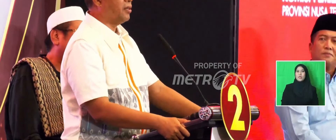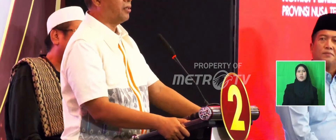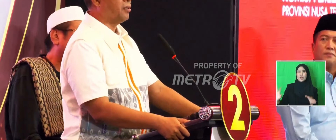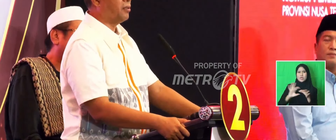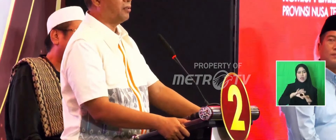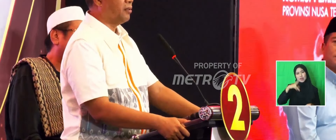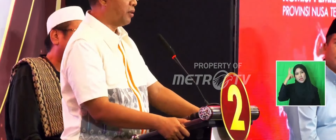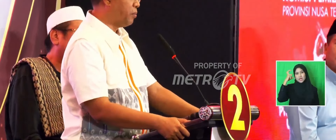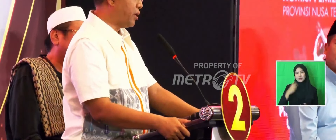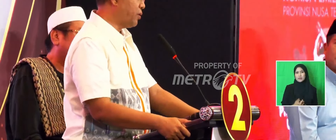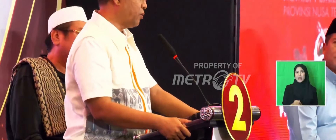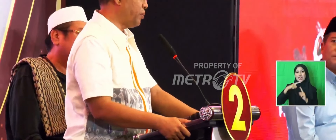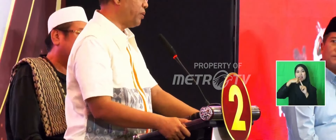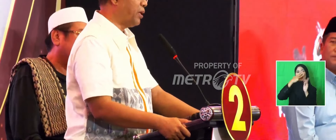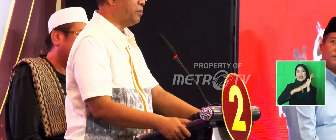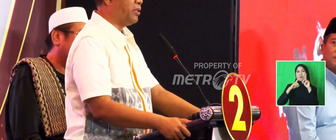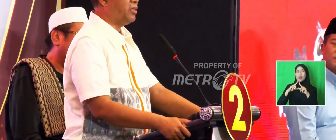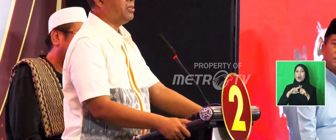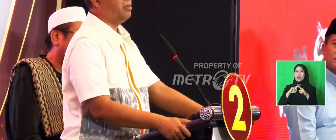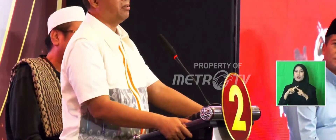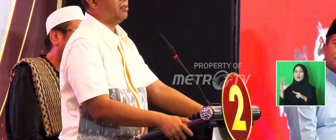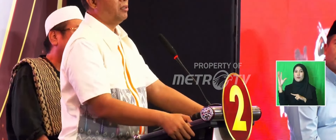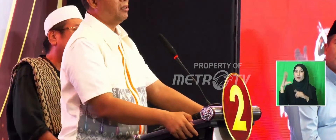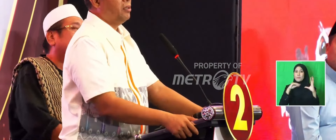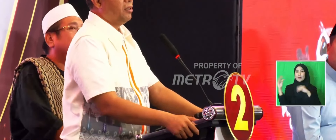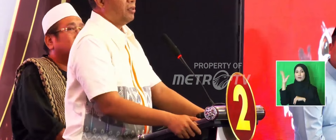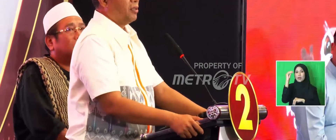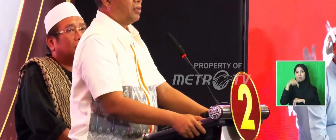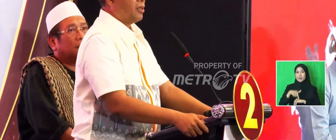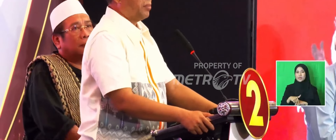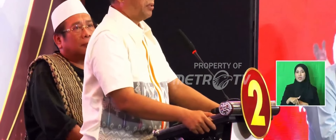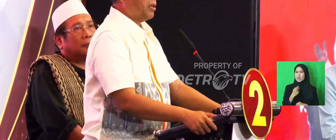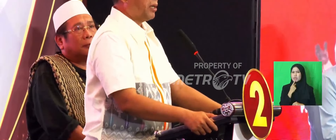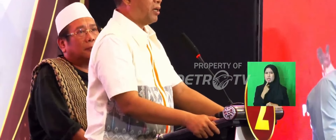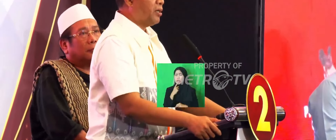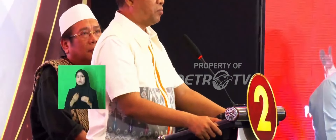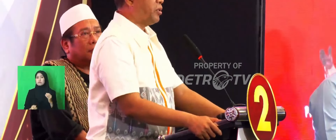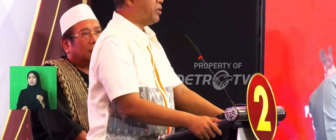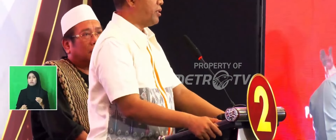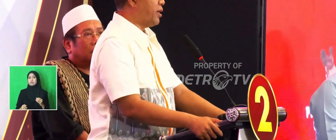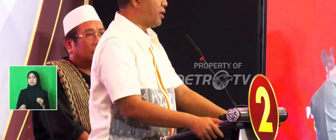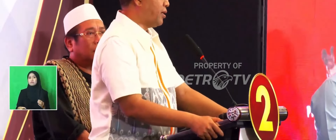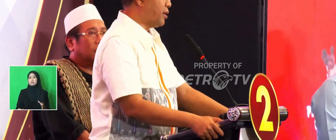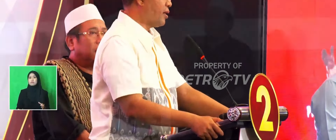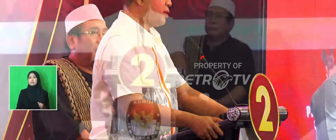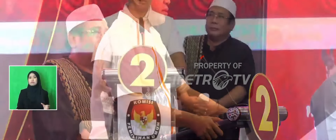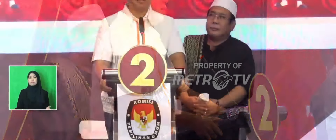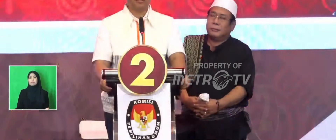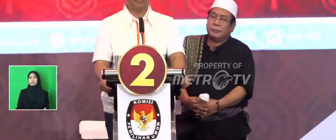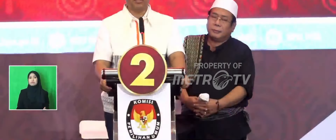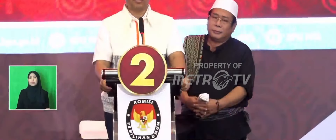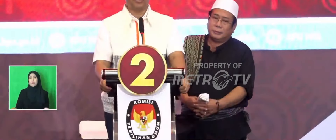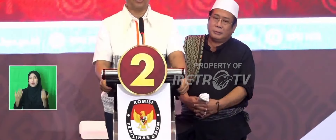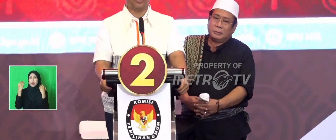dengan tema atau topik malam ini tentang pengembangan potensi daerah kita